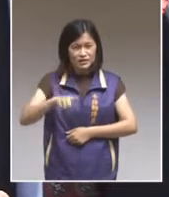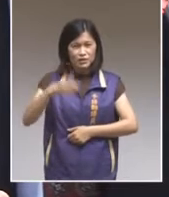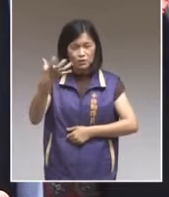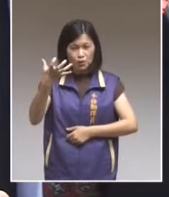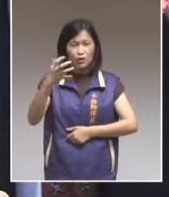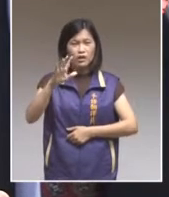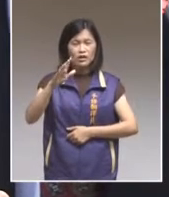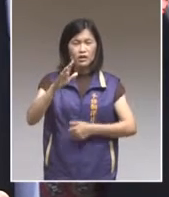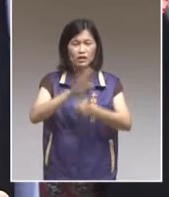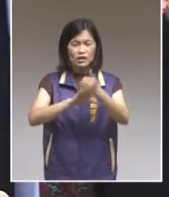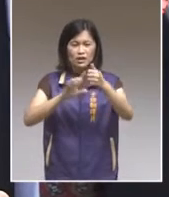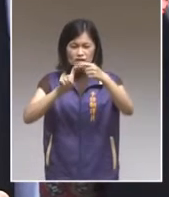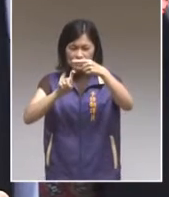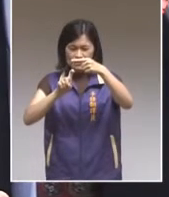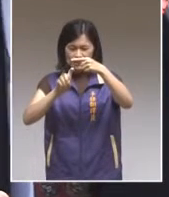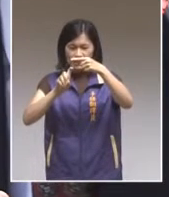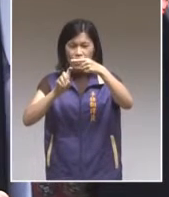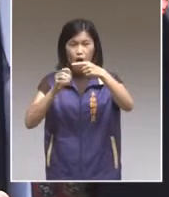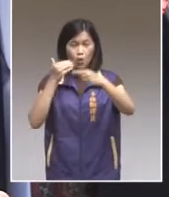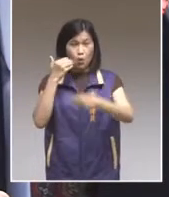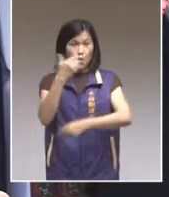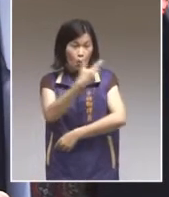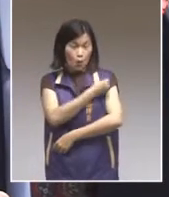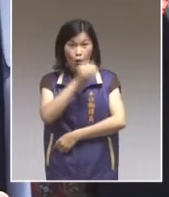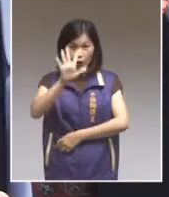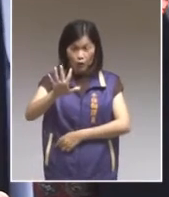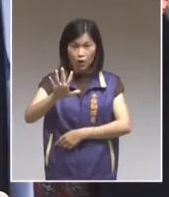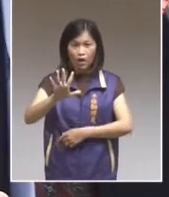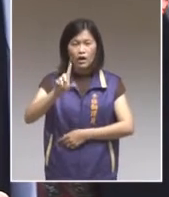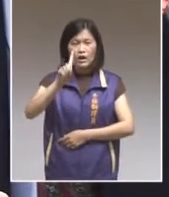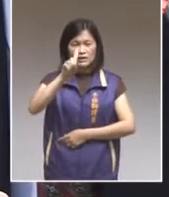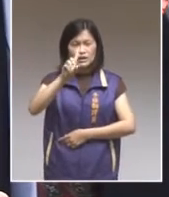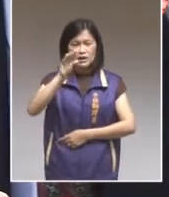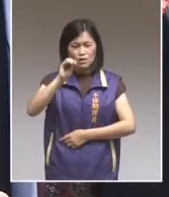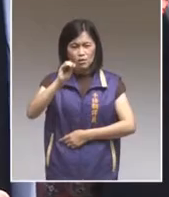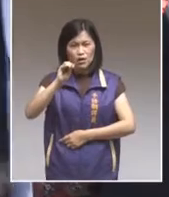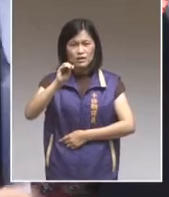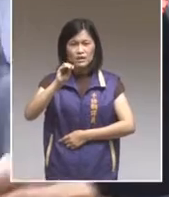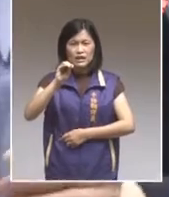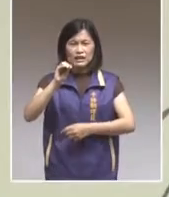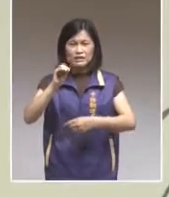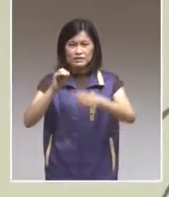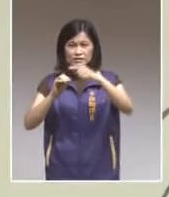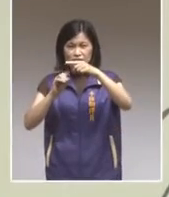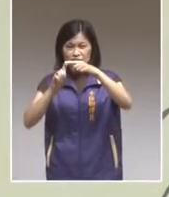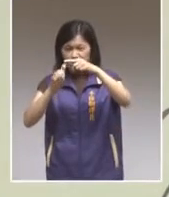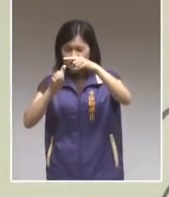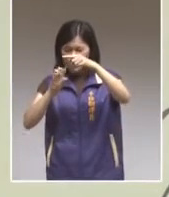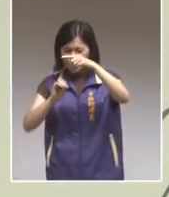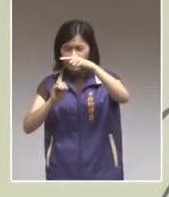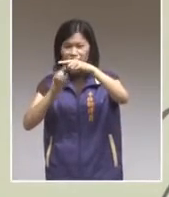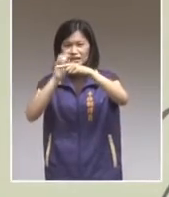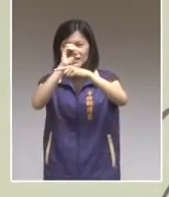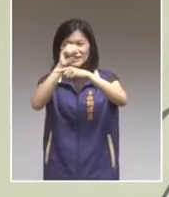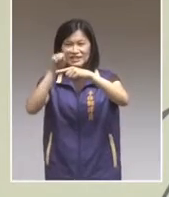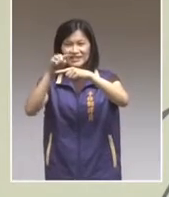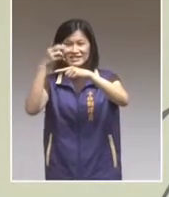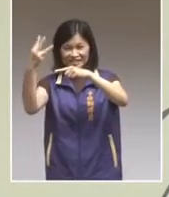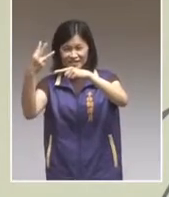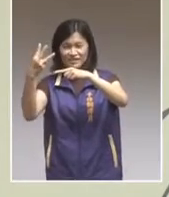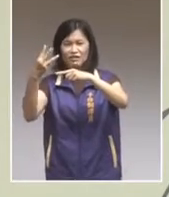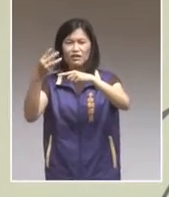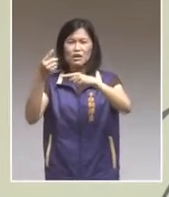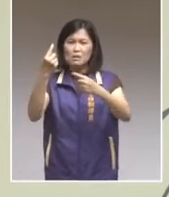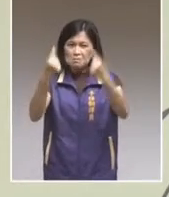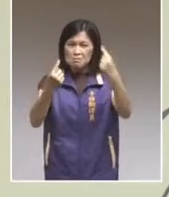其实只有十万分之零点三到五，所以这两个相比起来其实有一百倍以上的差